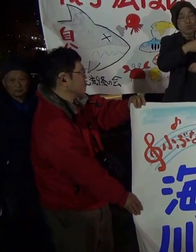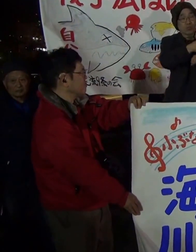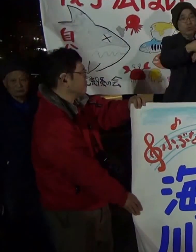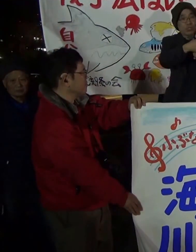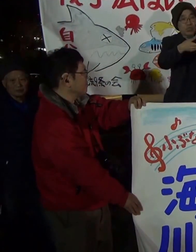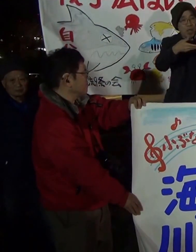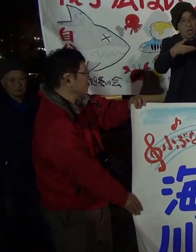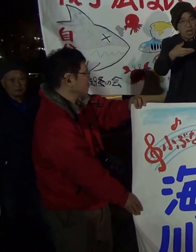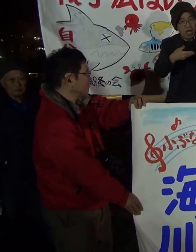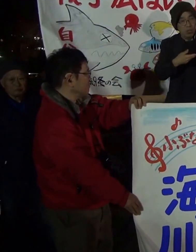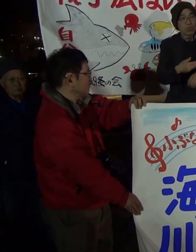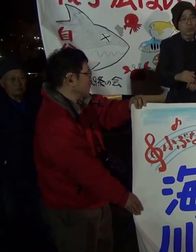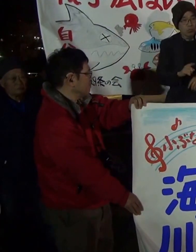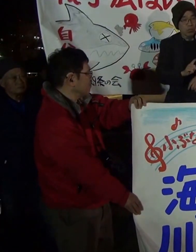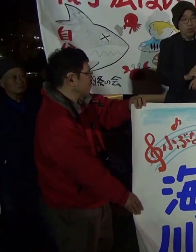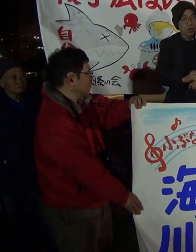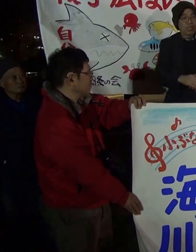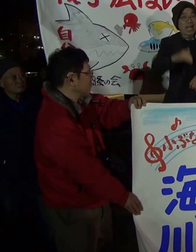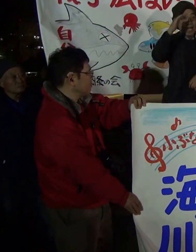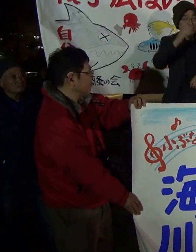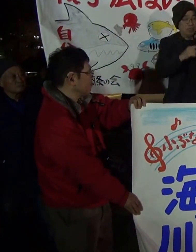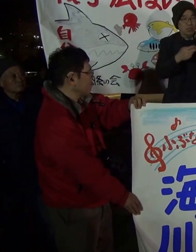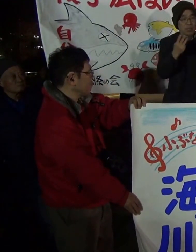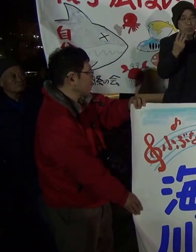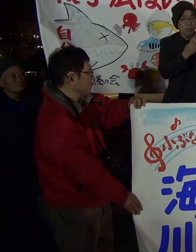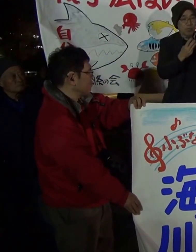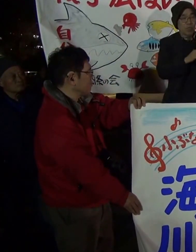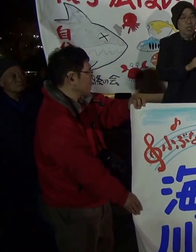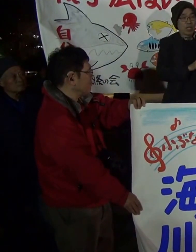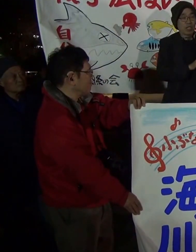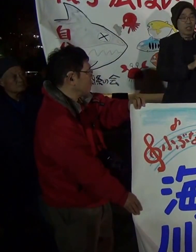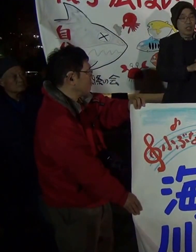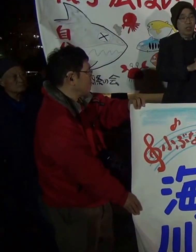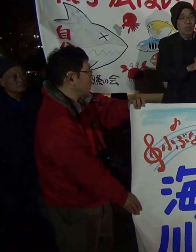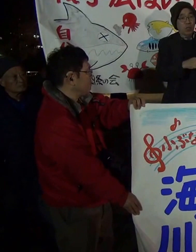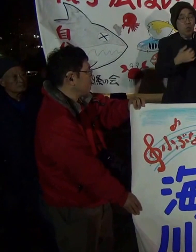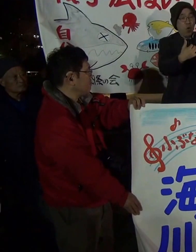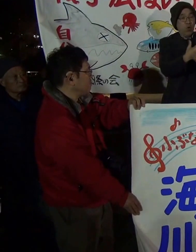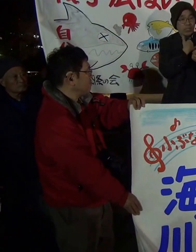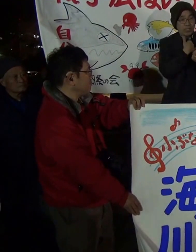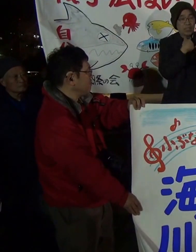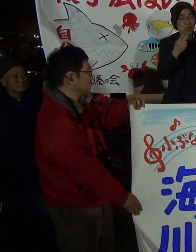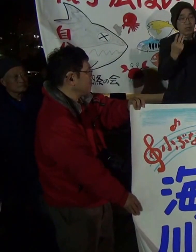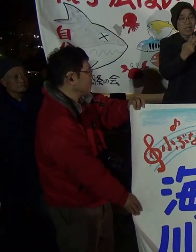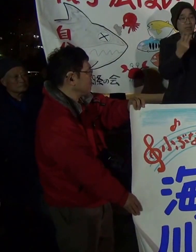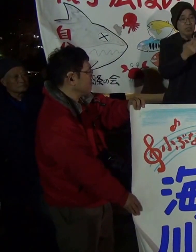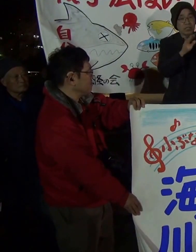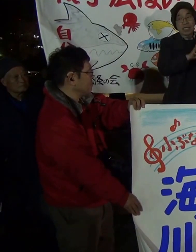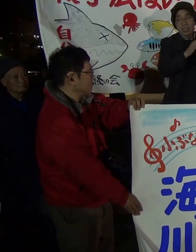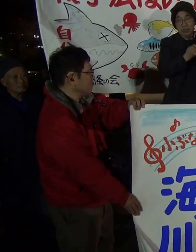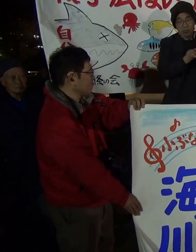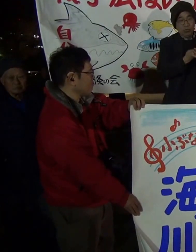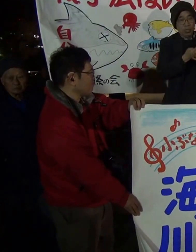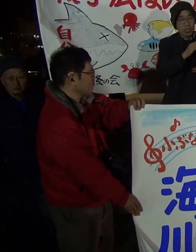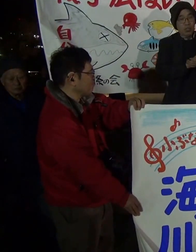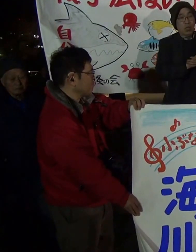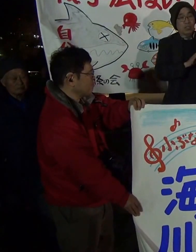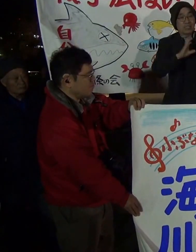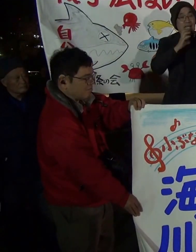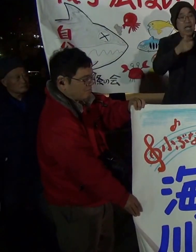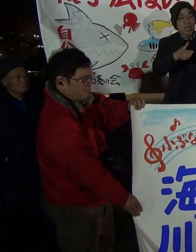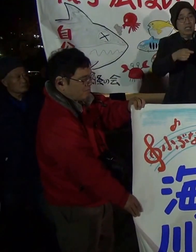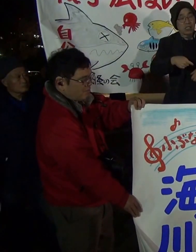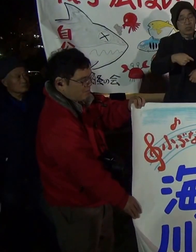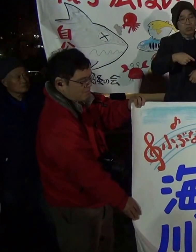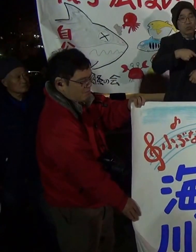でね、もしそういうところに突き当たったらこれは福島の原発事故どころか大変な問題になるなということで、やっぱり 世界でね唯一被